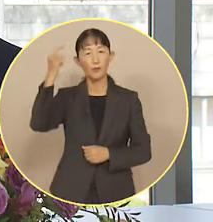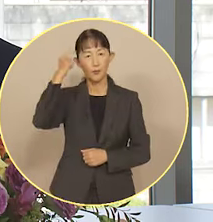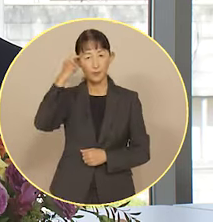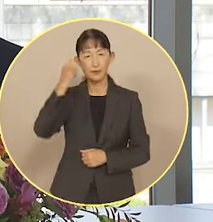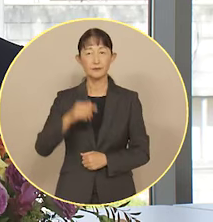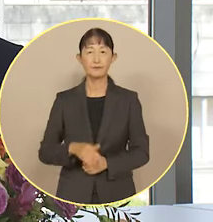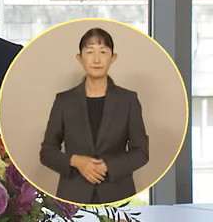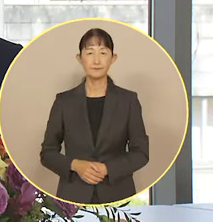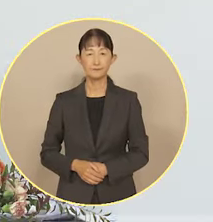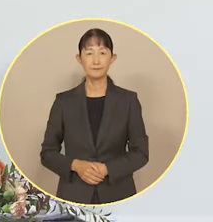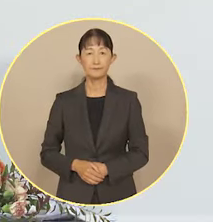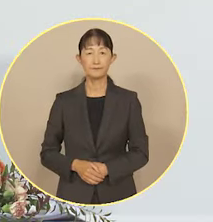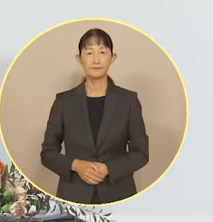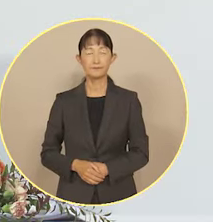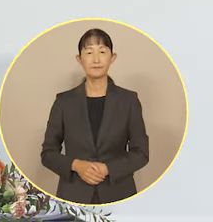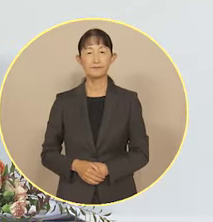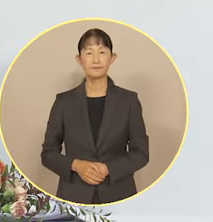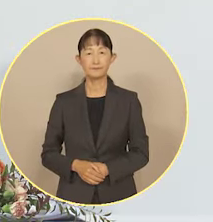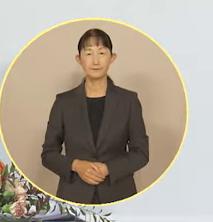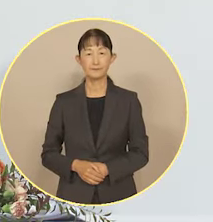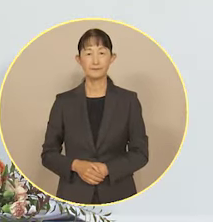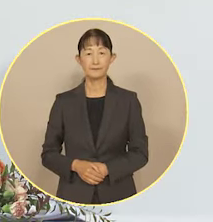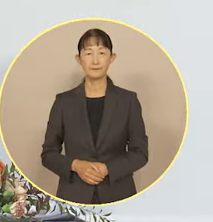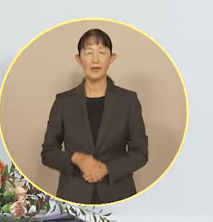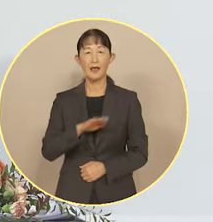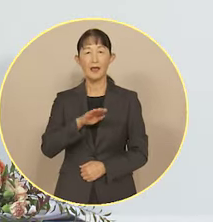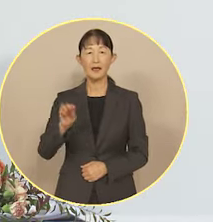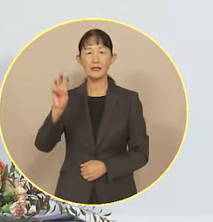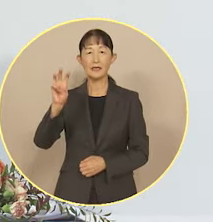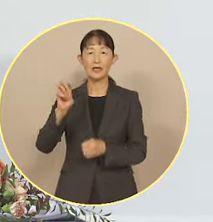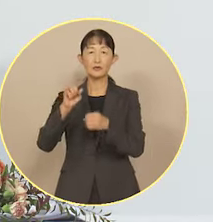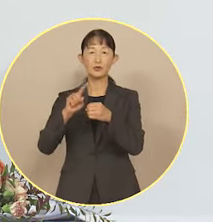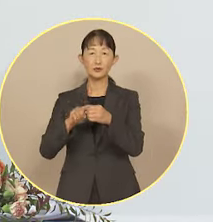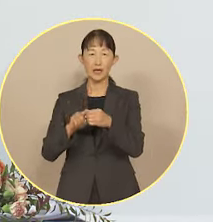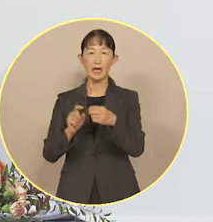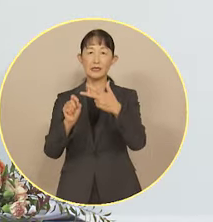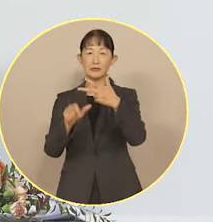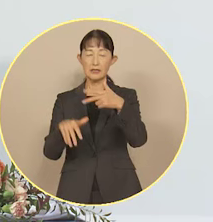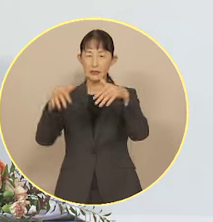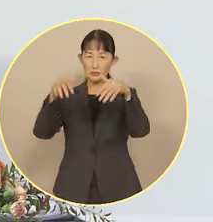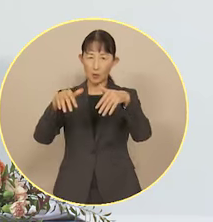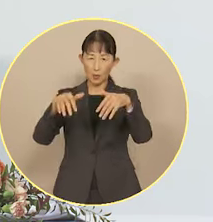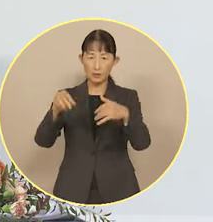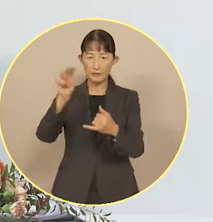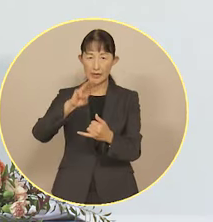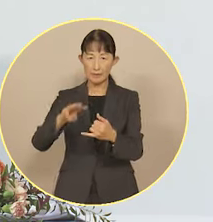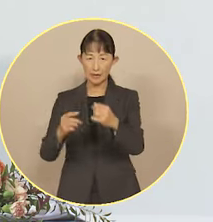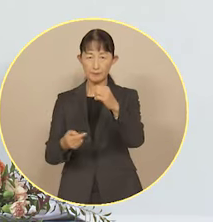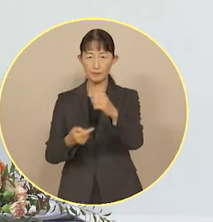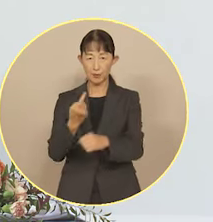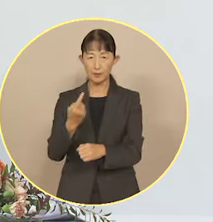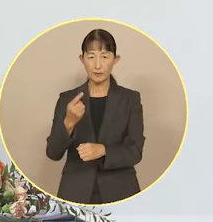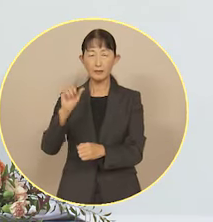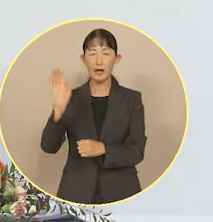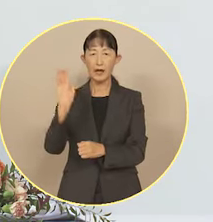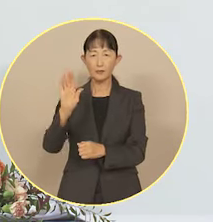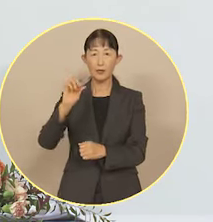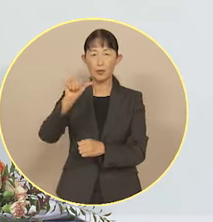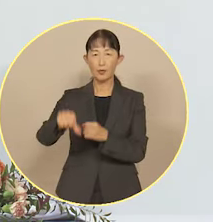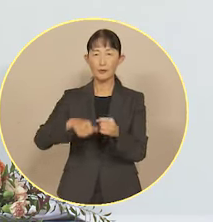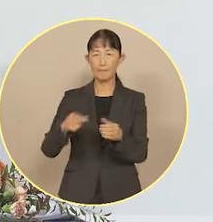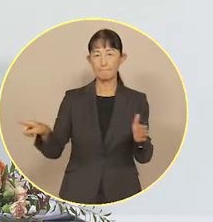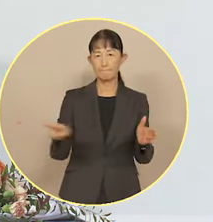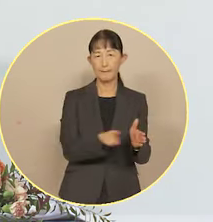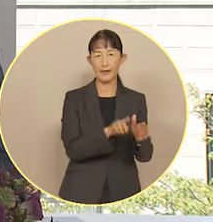いますえそして平成30年7月豪災害から5年が経ちました